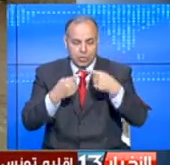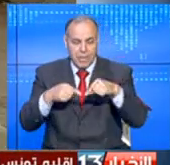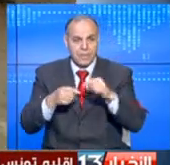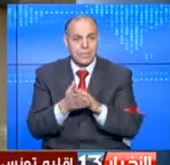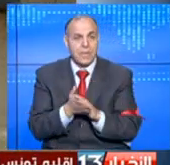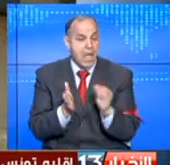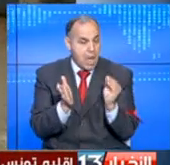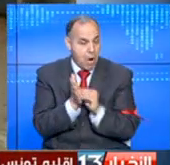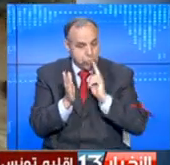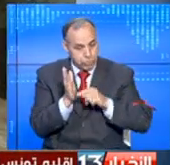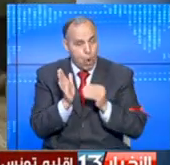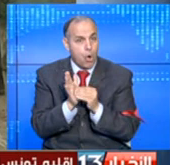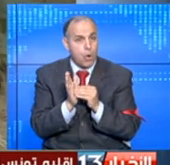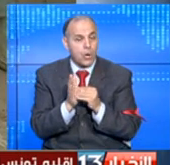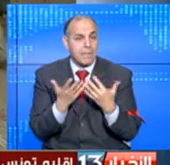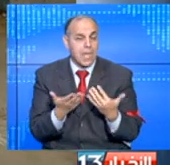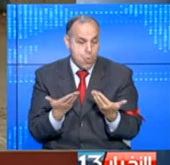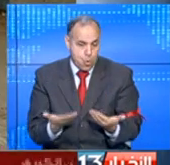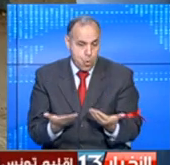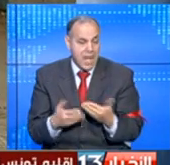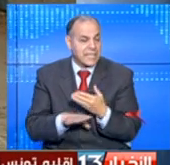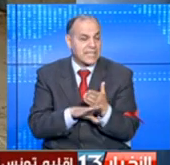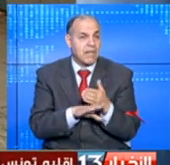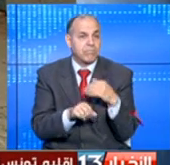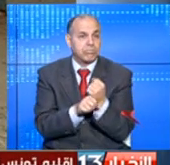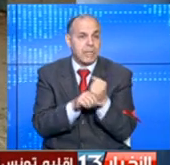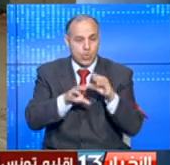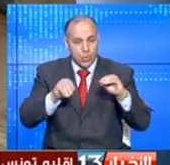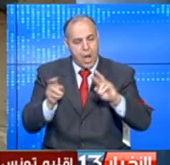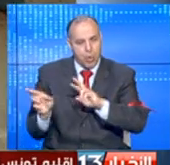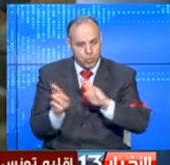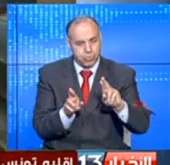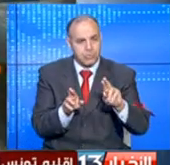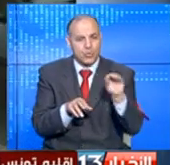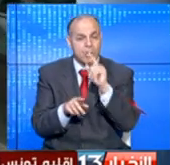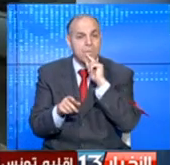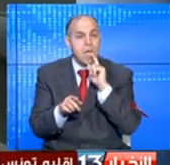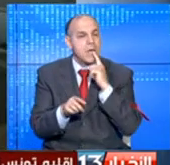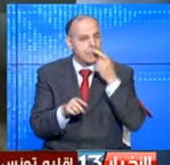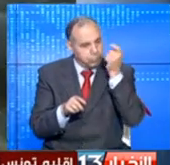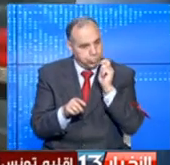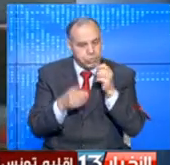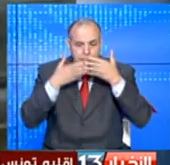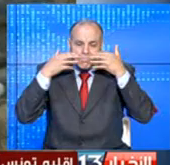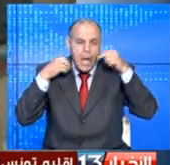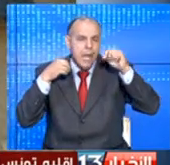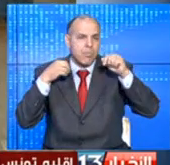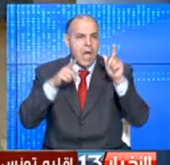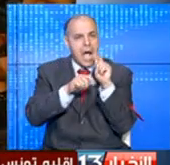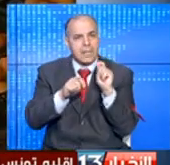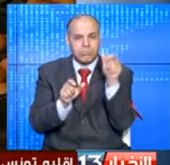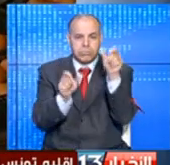كما تقرر ايضا بدايه من اليوم استئناف نشاط الاسواق الاسبوعيه مع اجباريه ارتداء الكلمه واحترام